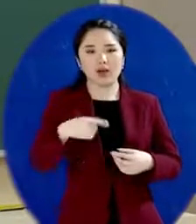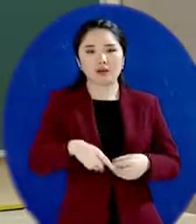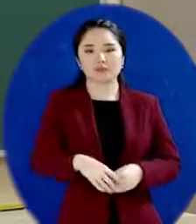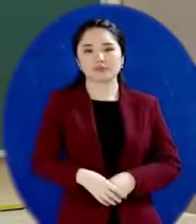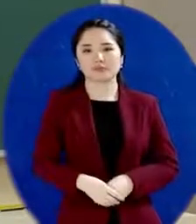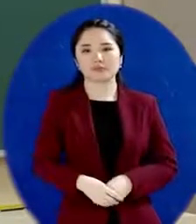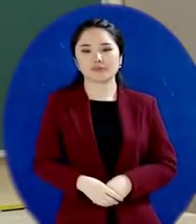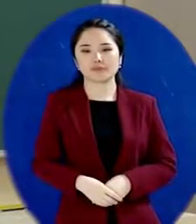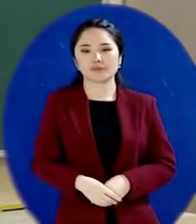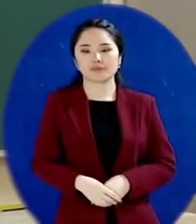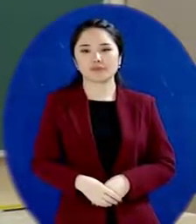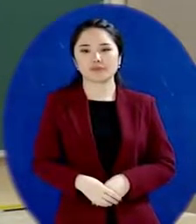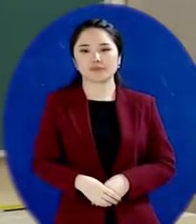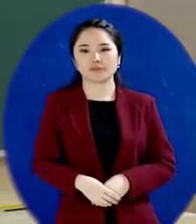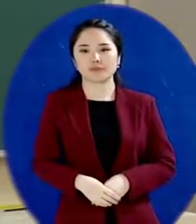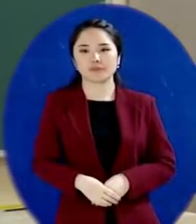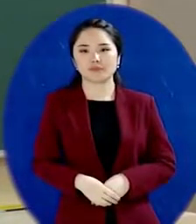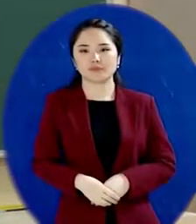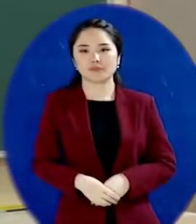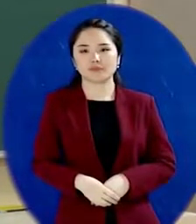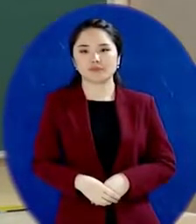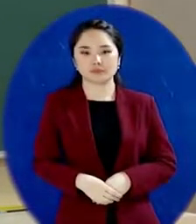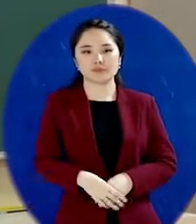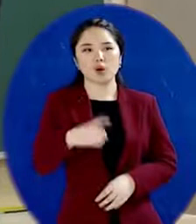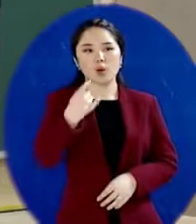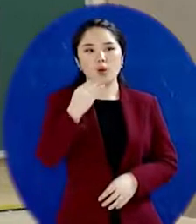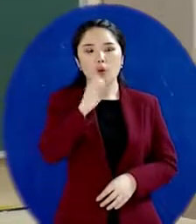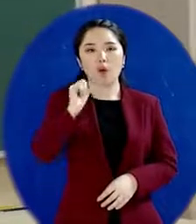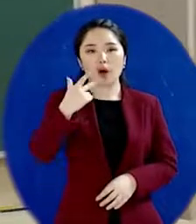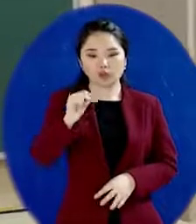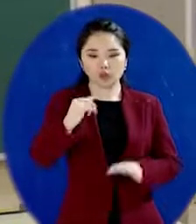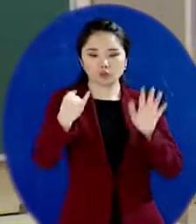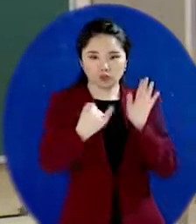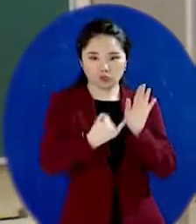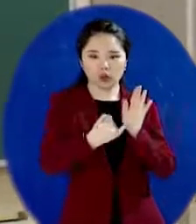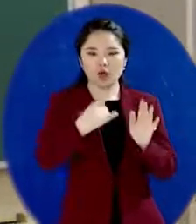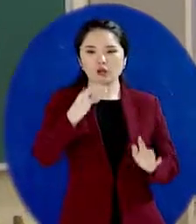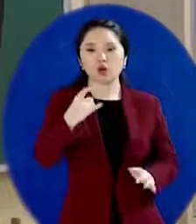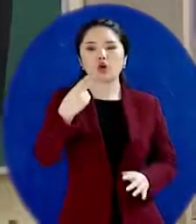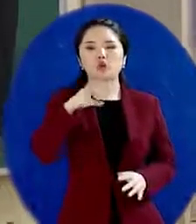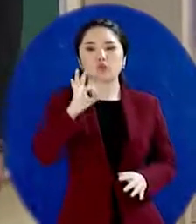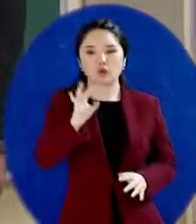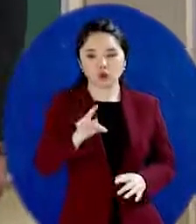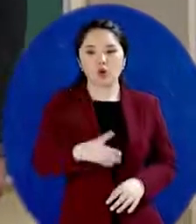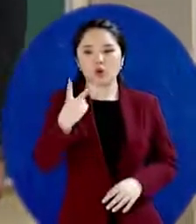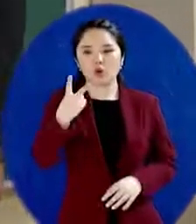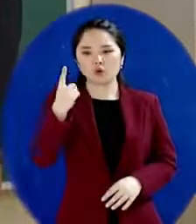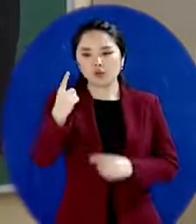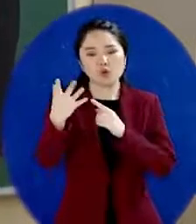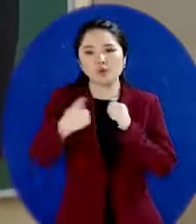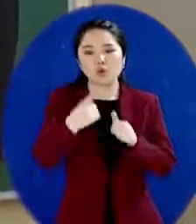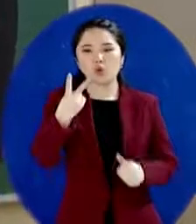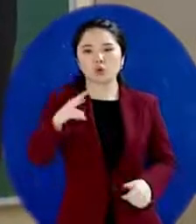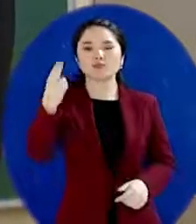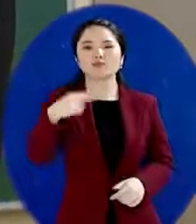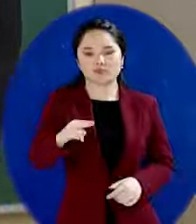13 хуваагдагч, 2 хуваагч, 6 ногдвор, 1-ийг өгдөглөө